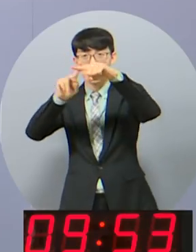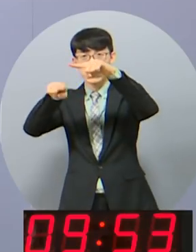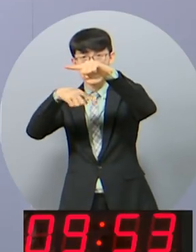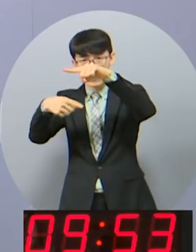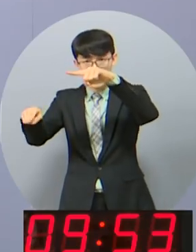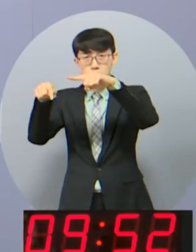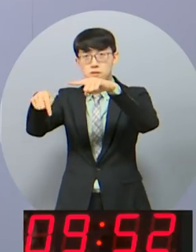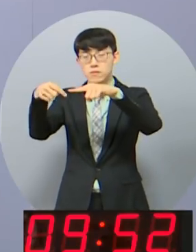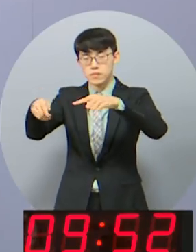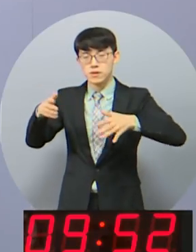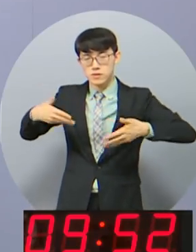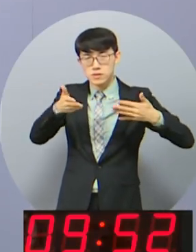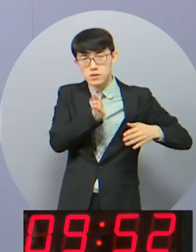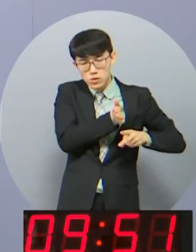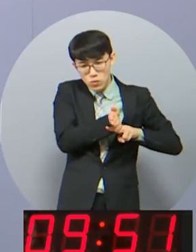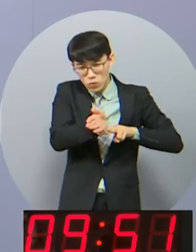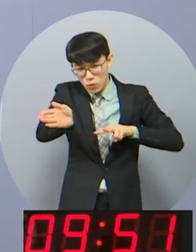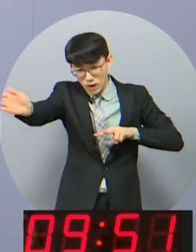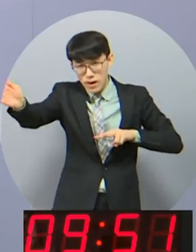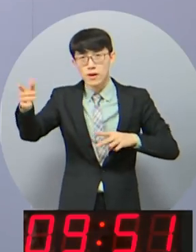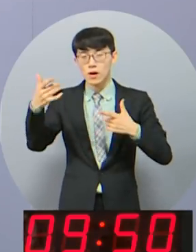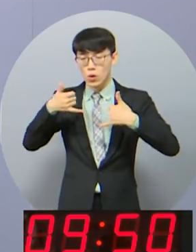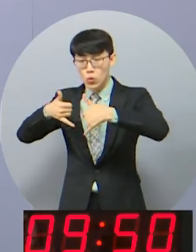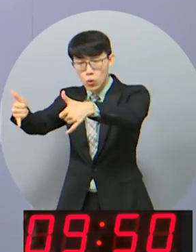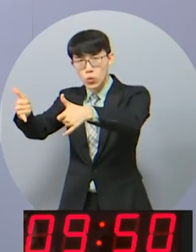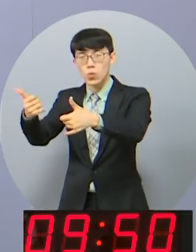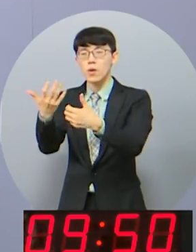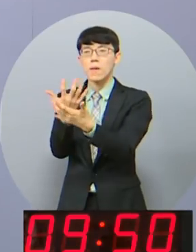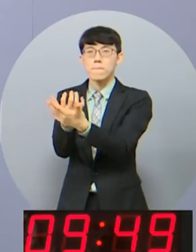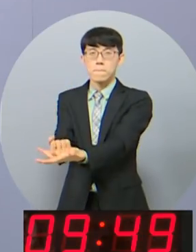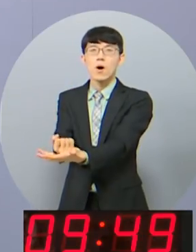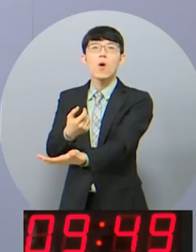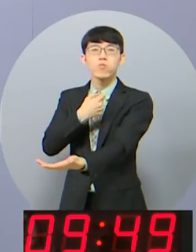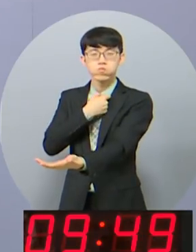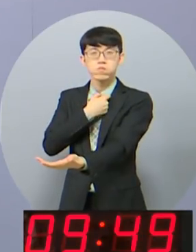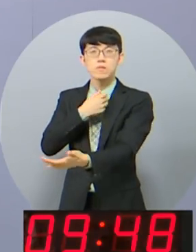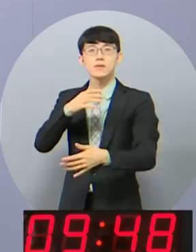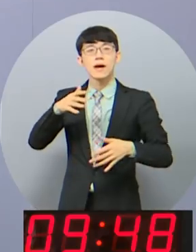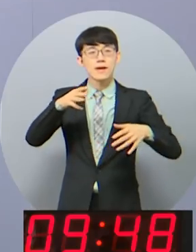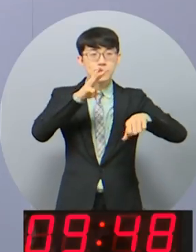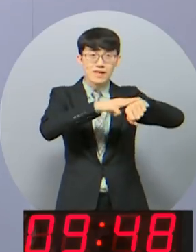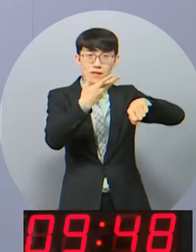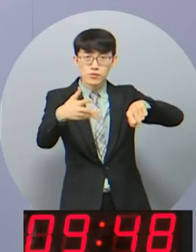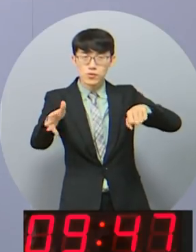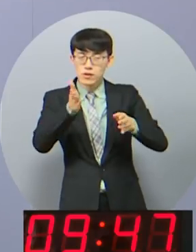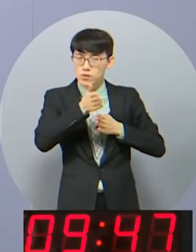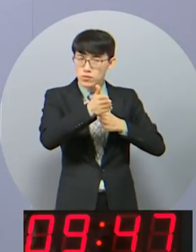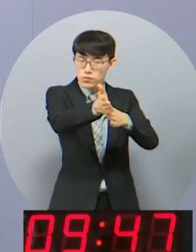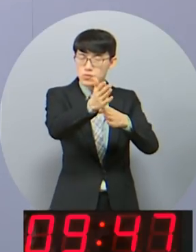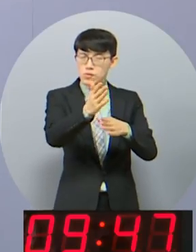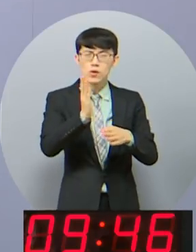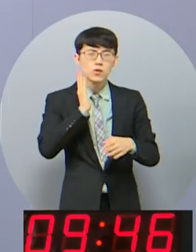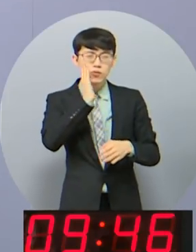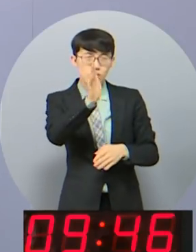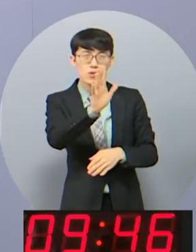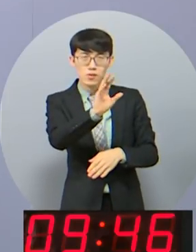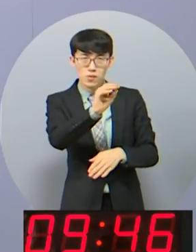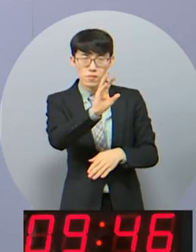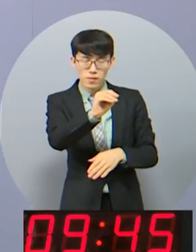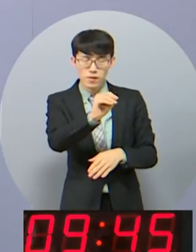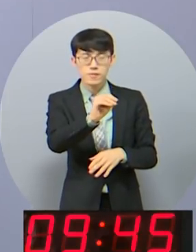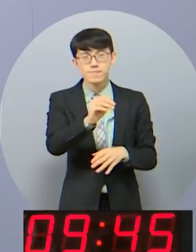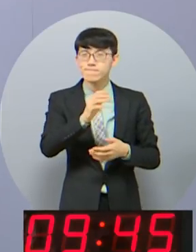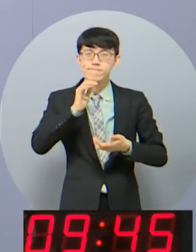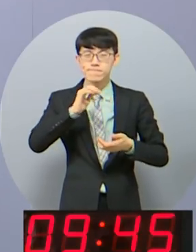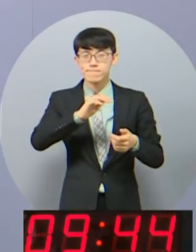个路线全部预留起来。可是呢，淡海轻轨营运的成功不成功，这个就会是有没有办